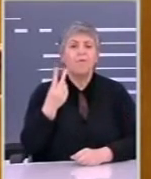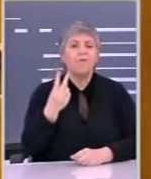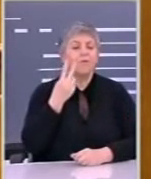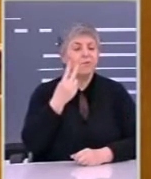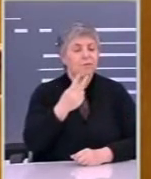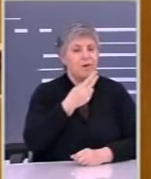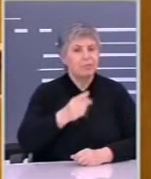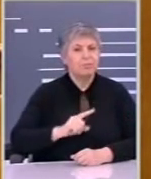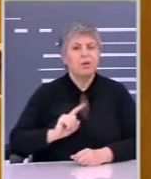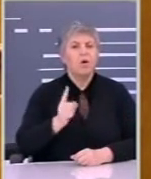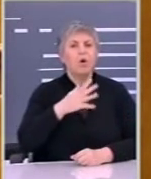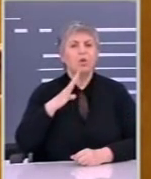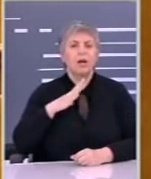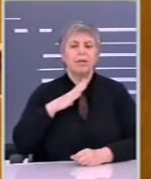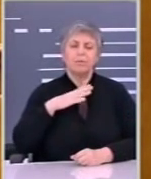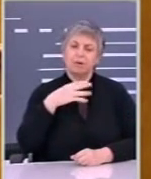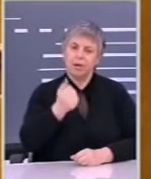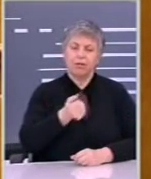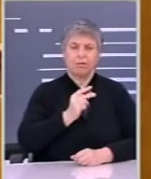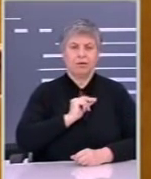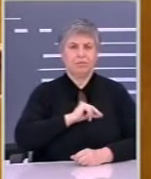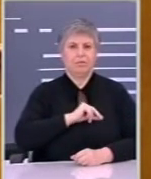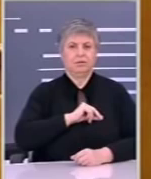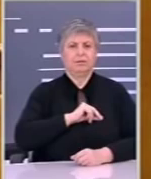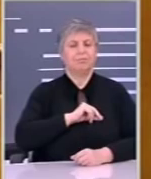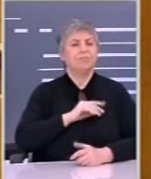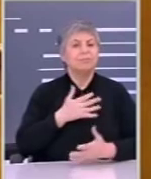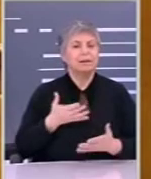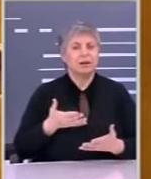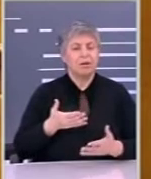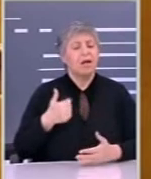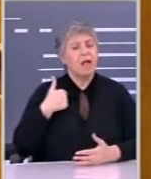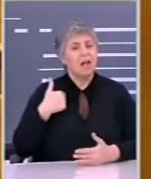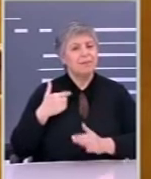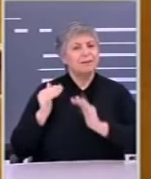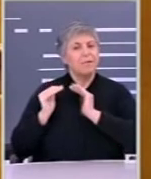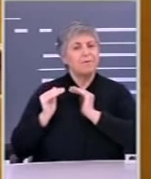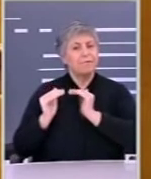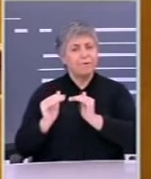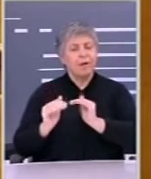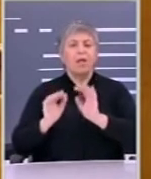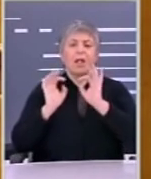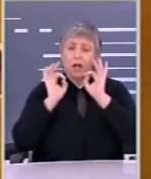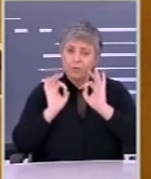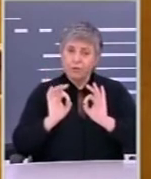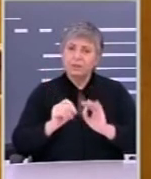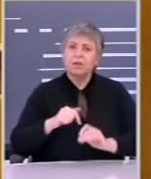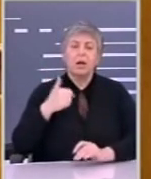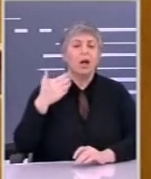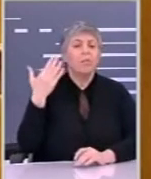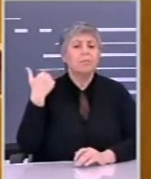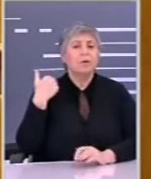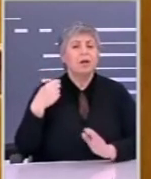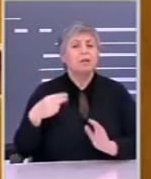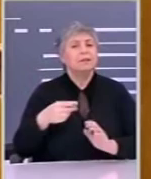να προσπαθούμε να είμαστε συνεπείς μέσα στο πλαίσιο ενός επώδυνου συμβιβασμού που κάναμε το Σεπτέμβριο